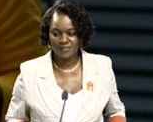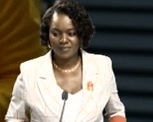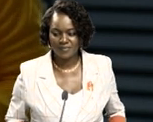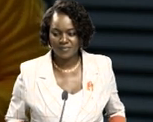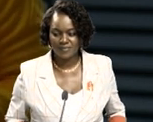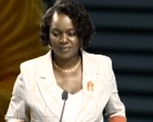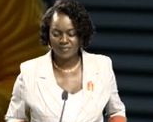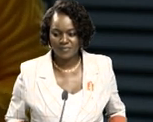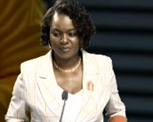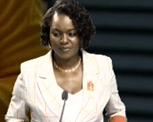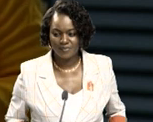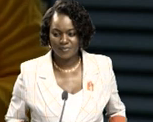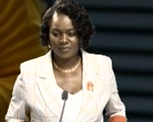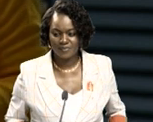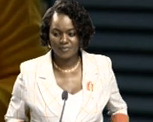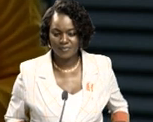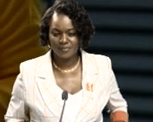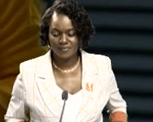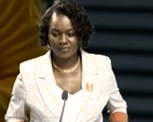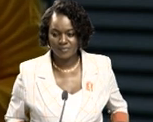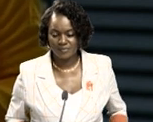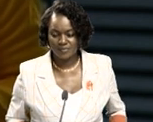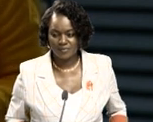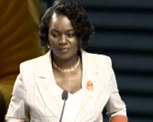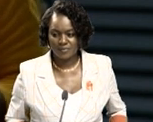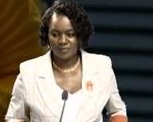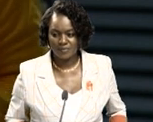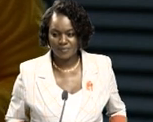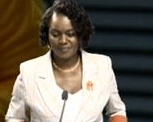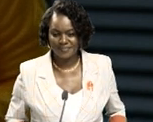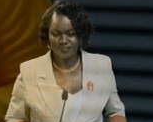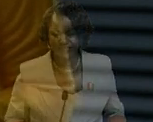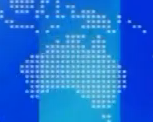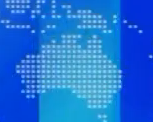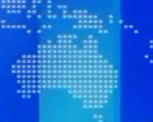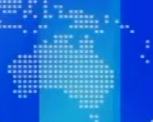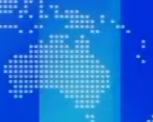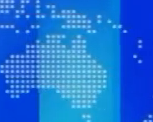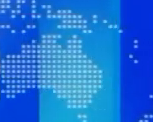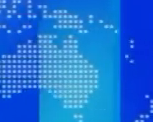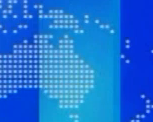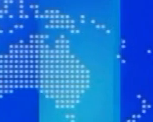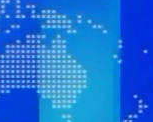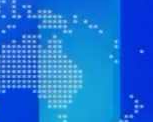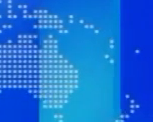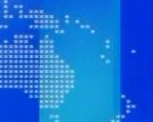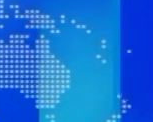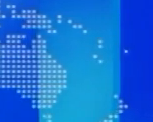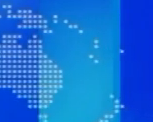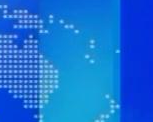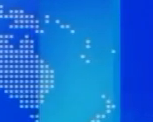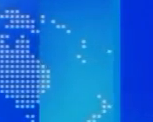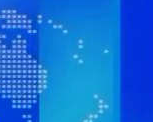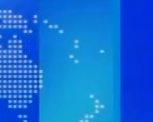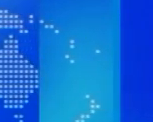de Kolwezi. Merci à nos téléspectateurs qui nous suivent, c'est la RTNC. Merci Françoise Bouella et nous vous